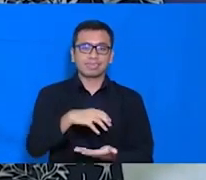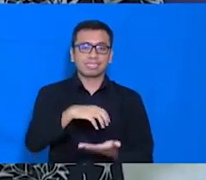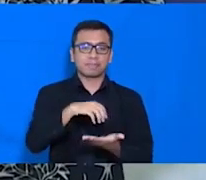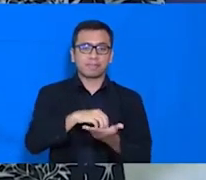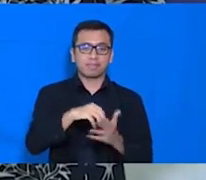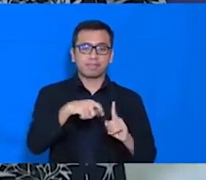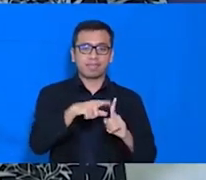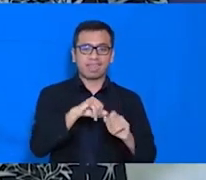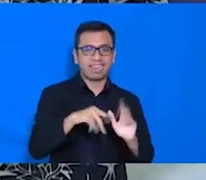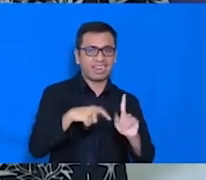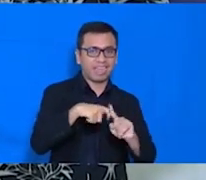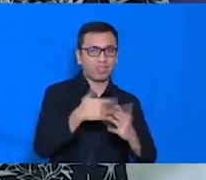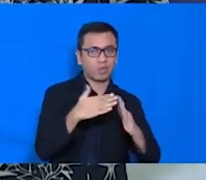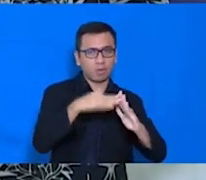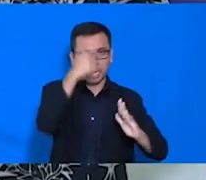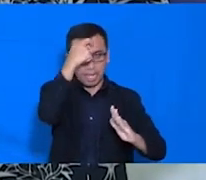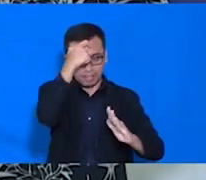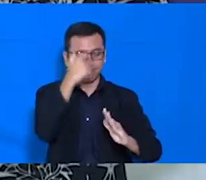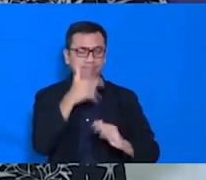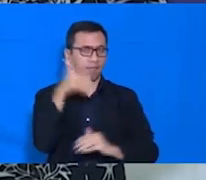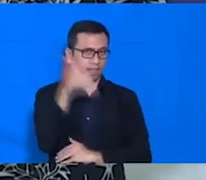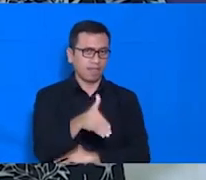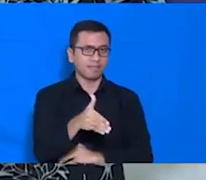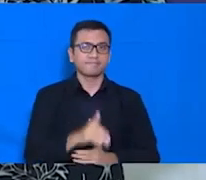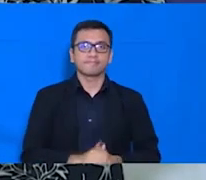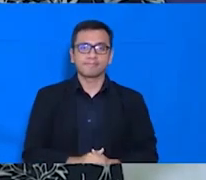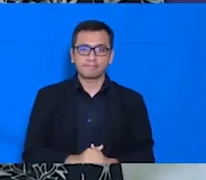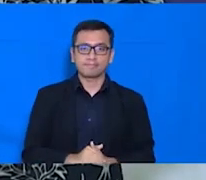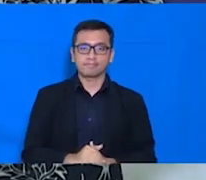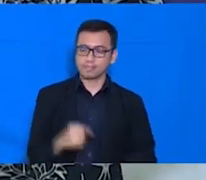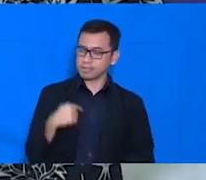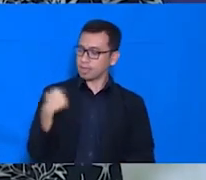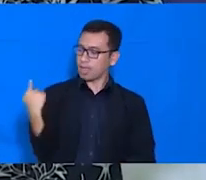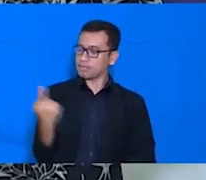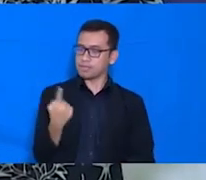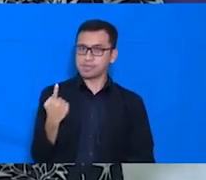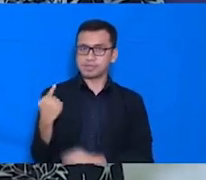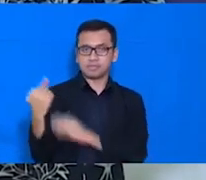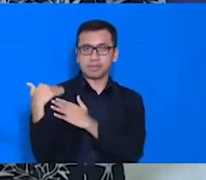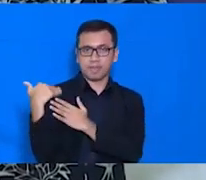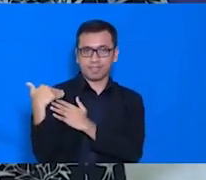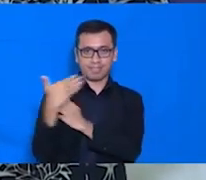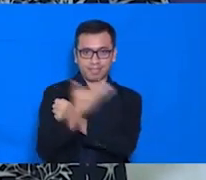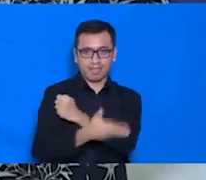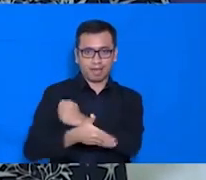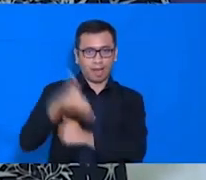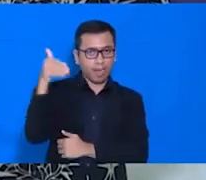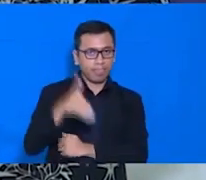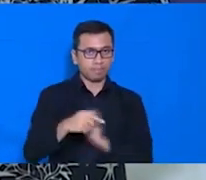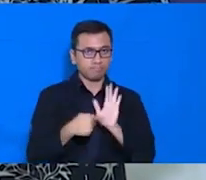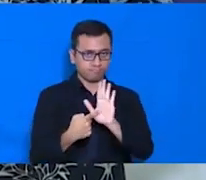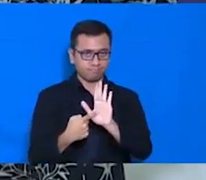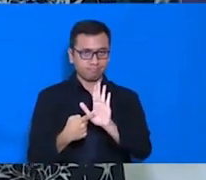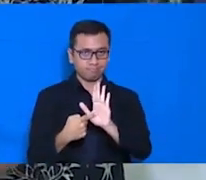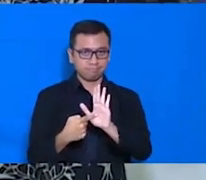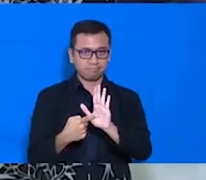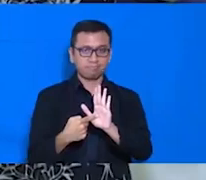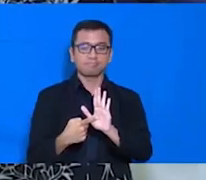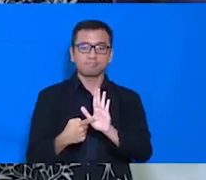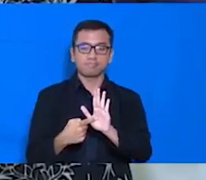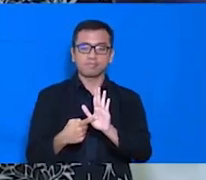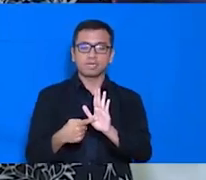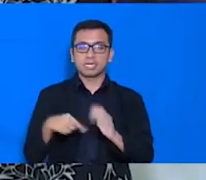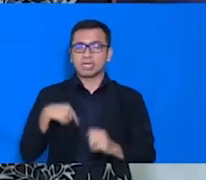terdekat. Kehadiran kami ke sini adalah ingin memberikan dukungan penuh kepada gugus